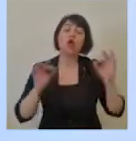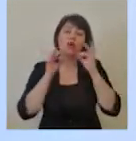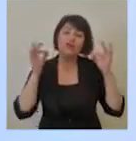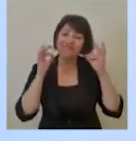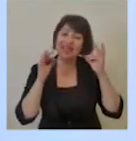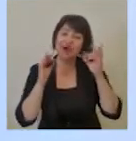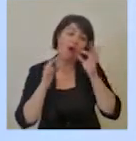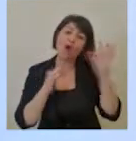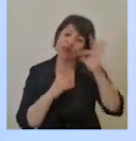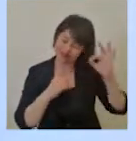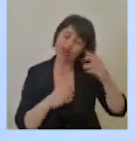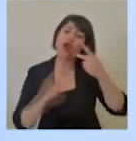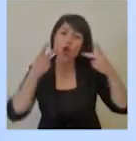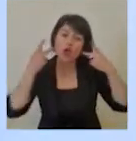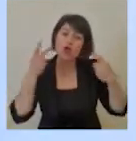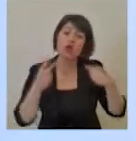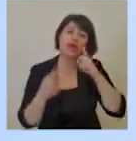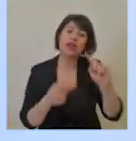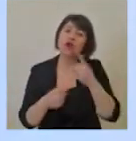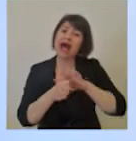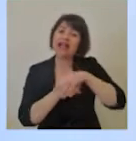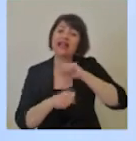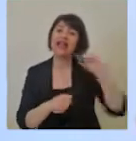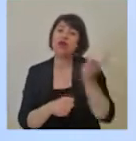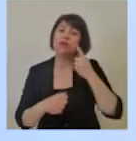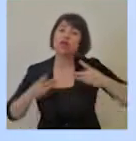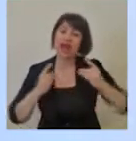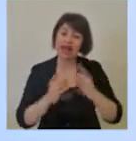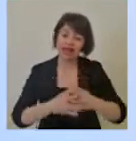أزمة تاريخية اللي ألقت بظلالها على كل مجالات الحياة.